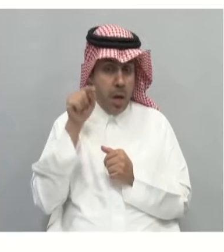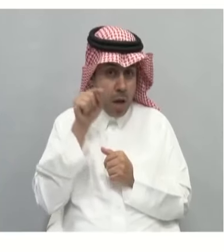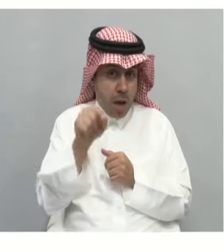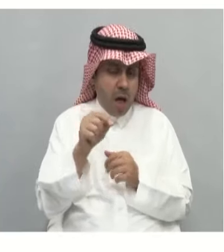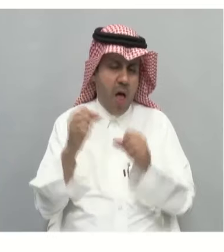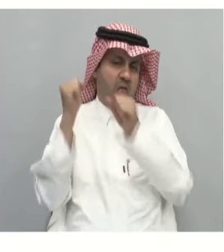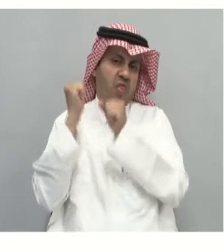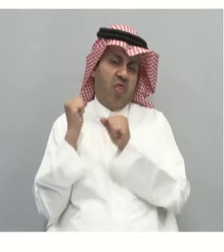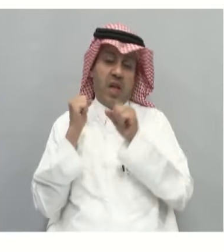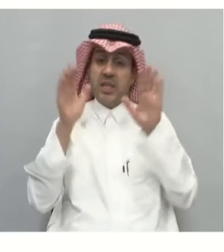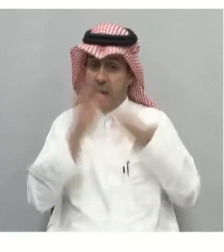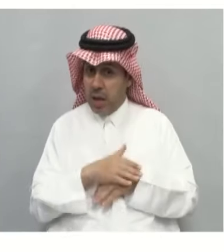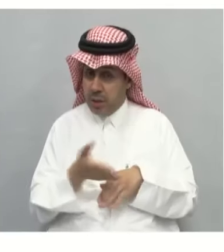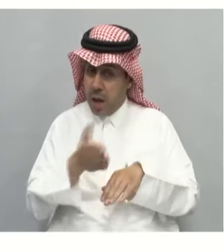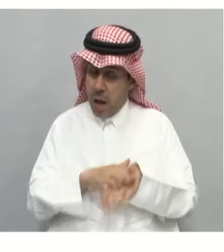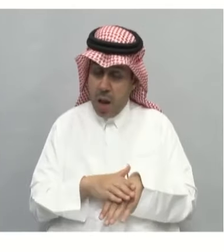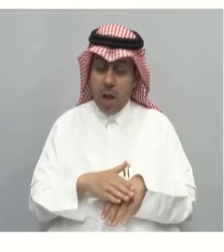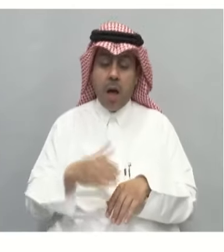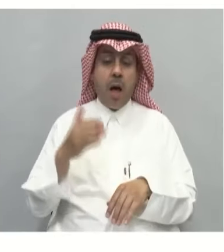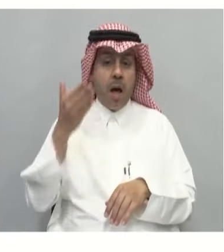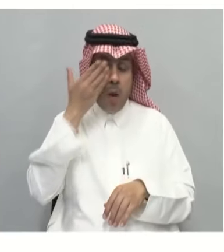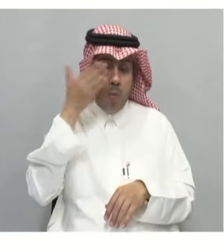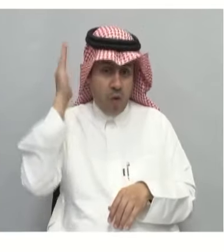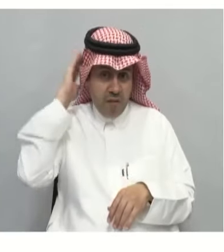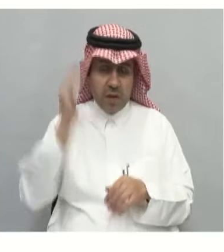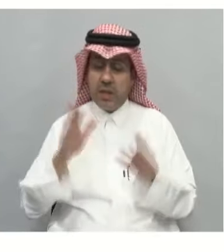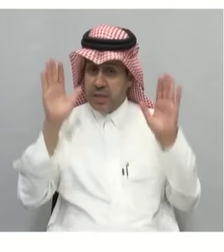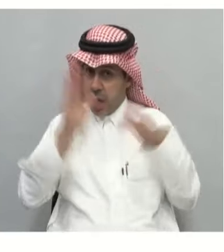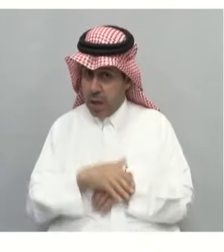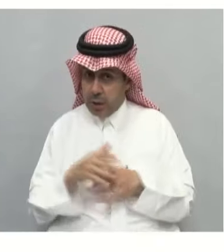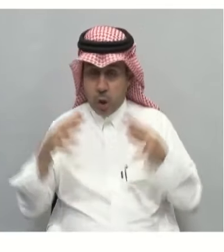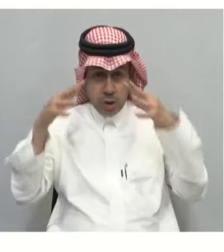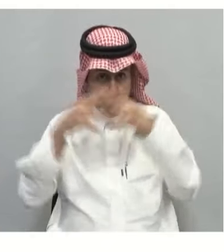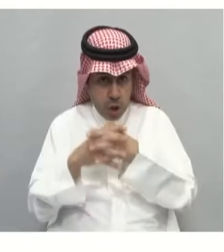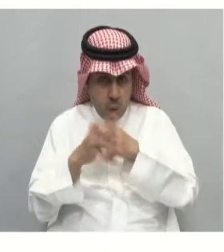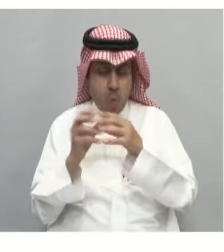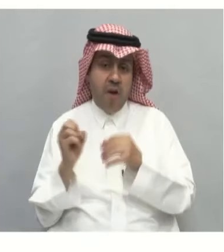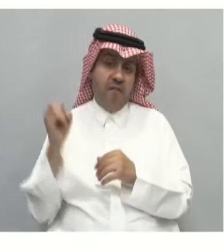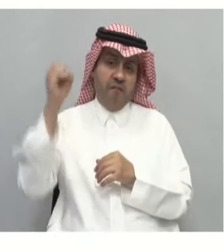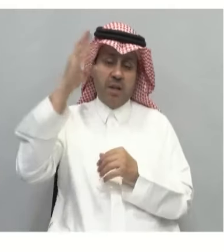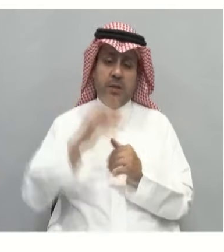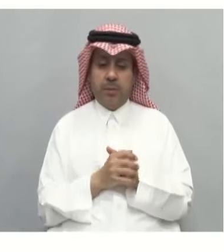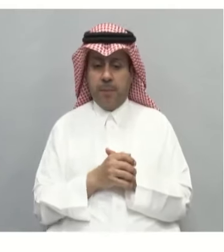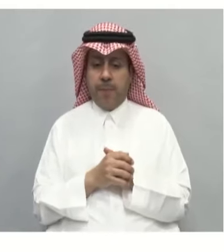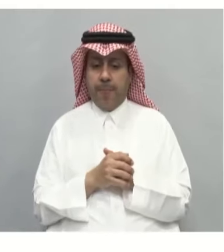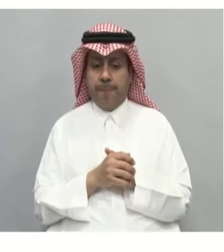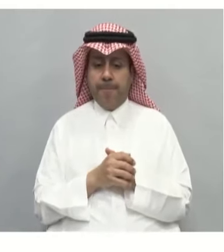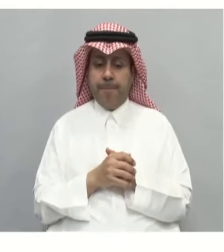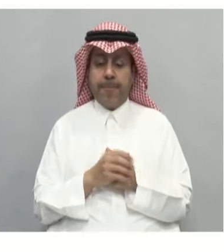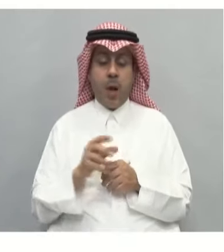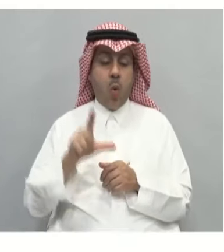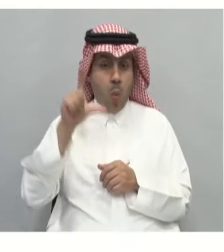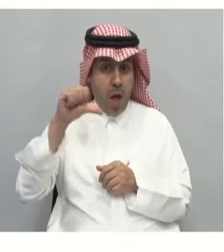ان اثقل صلاه على المنافقين صلاه العشاء وصلاه الفجر ولو يعلمون